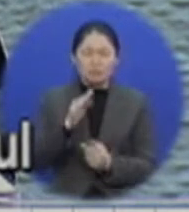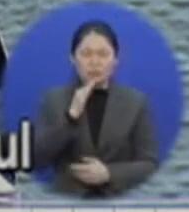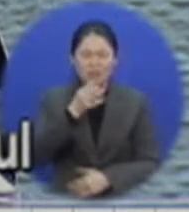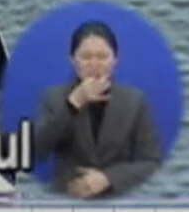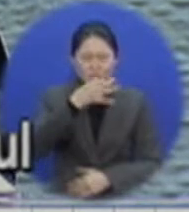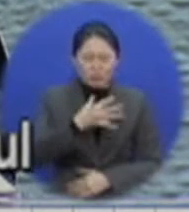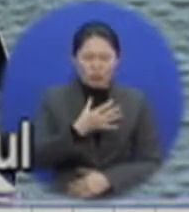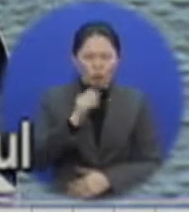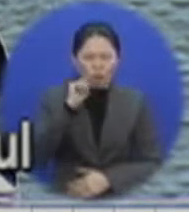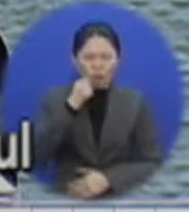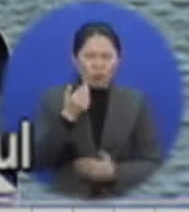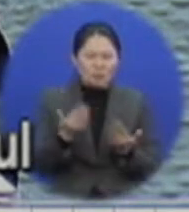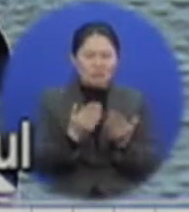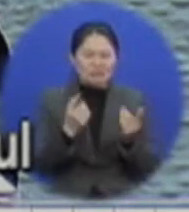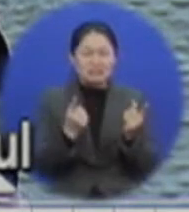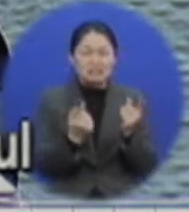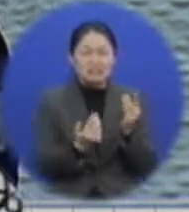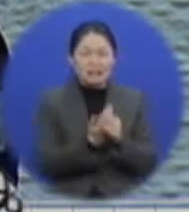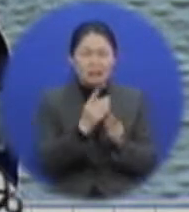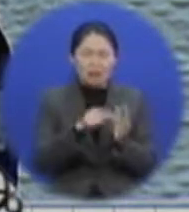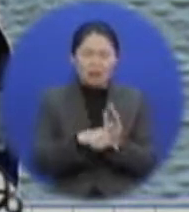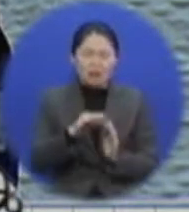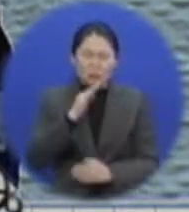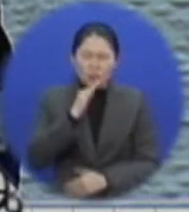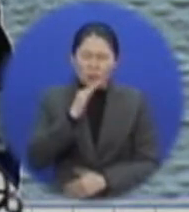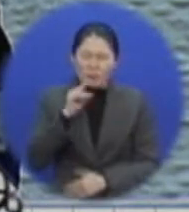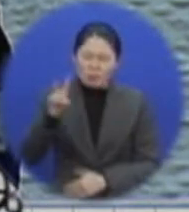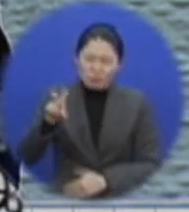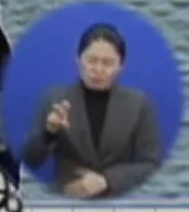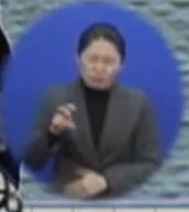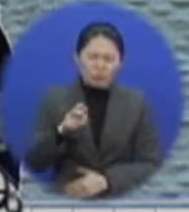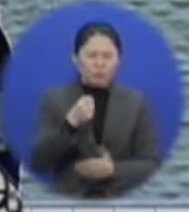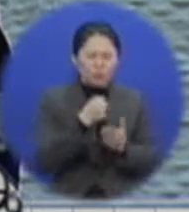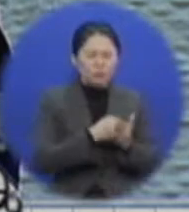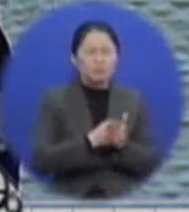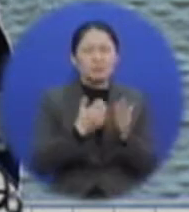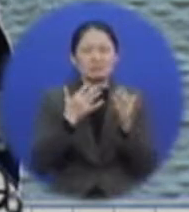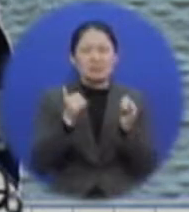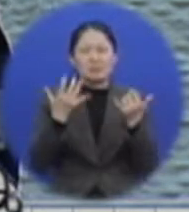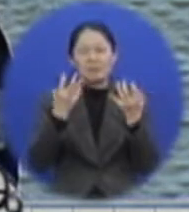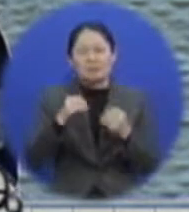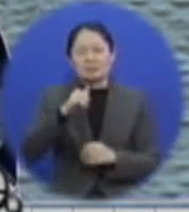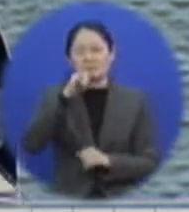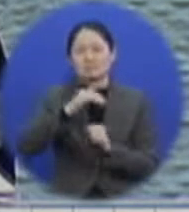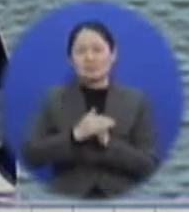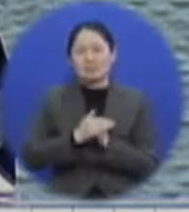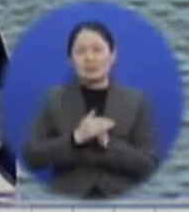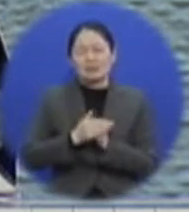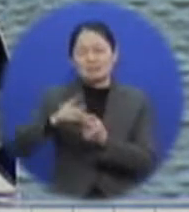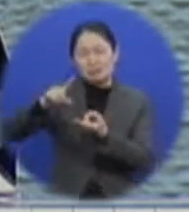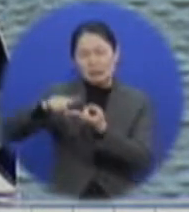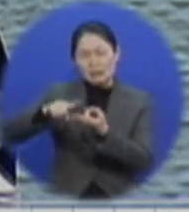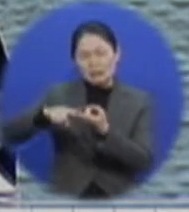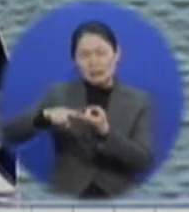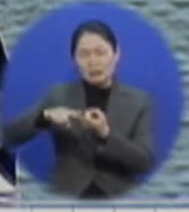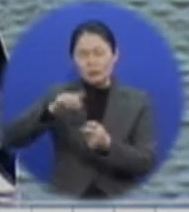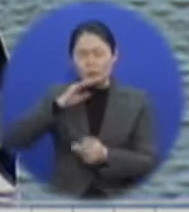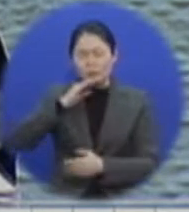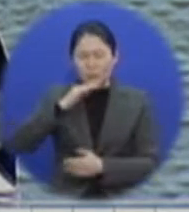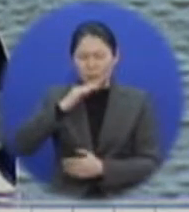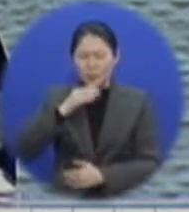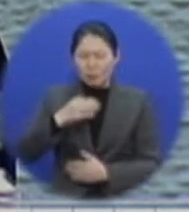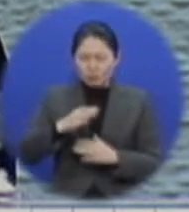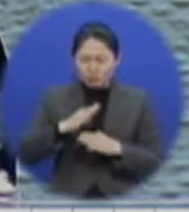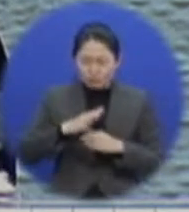일이 생기니까 왜 그렇게 미운 사람이 많은지 섭섭한 사람이 많은지 그거 자체가 무서운 싸움이라는 걸